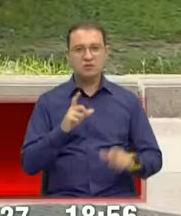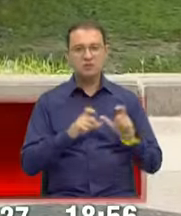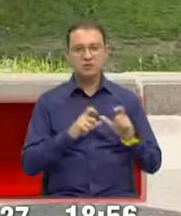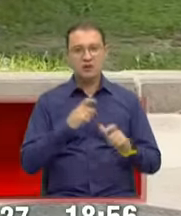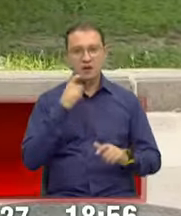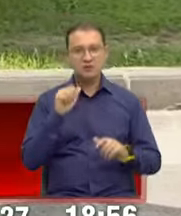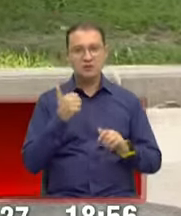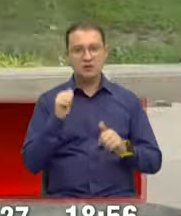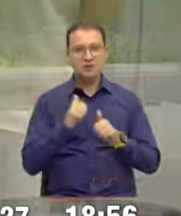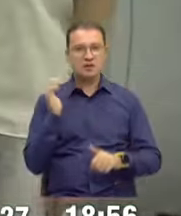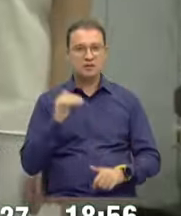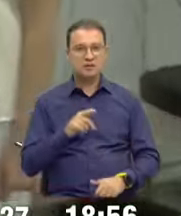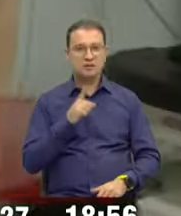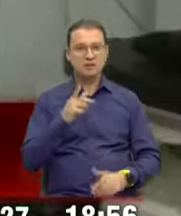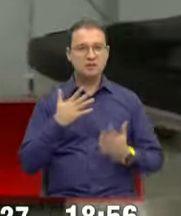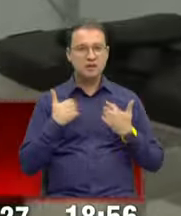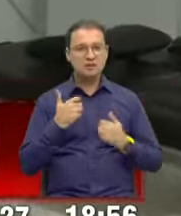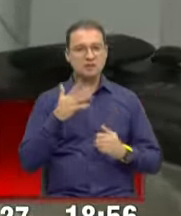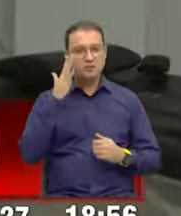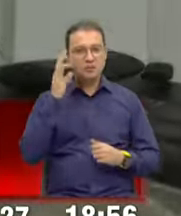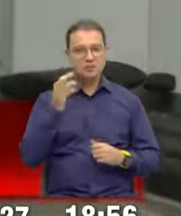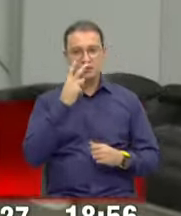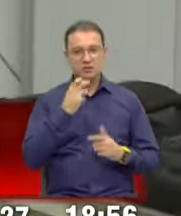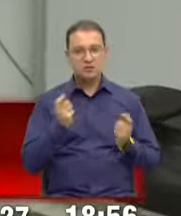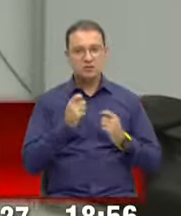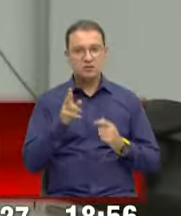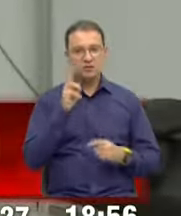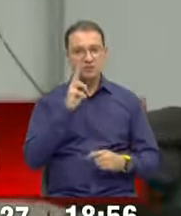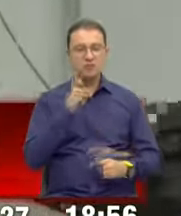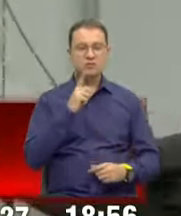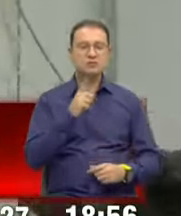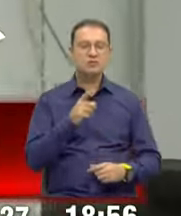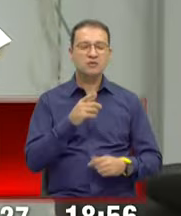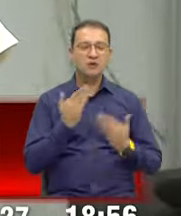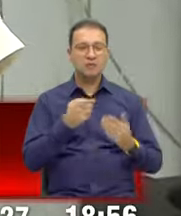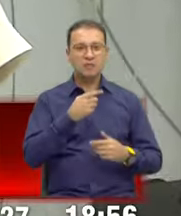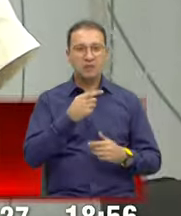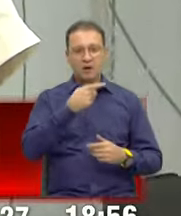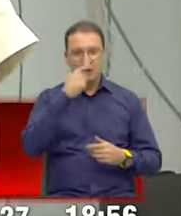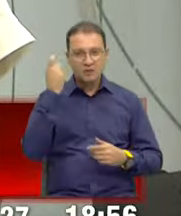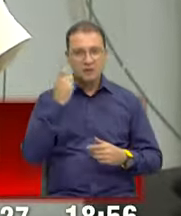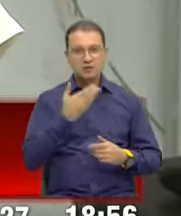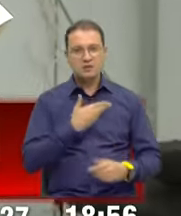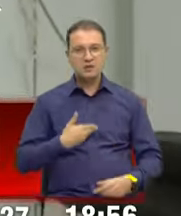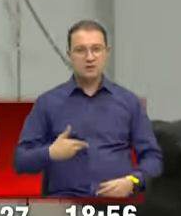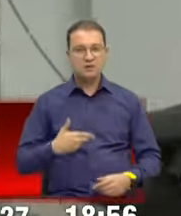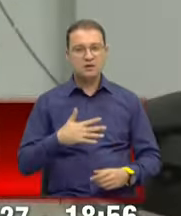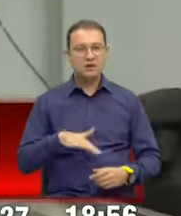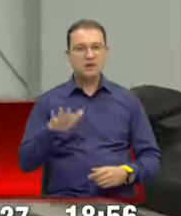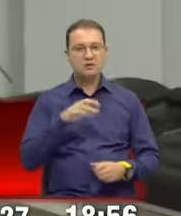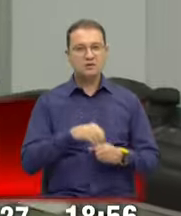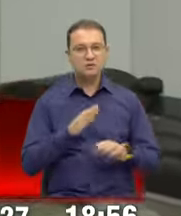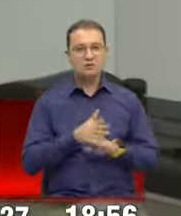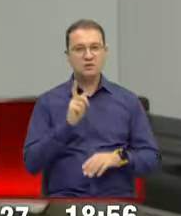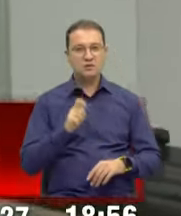eski günlerine geri dönmüştü. Sağlık profesyonellerinin titiz çalışması sayesinde hem emekle hem sevgiyle hem de her şeyin